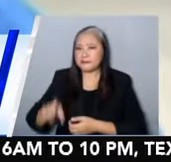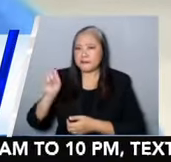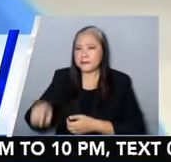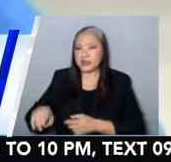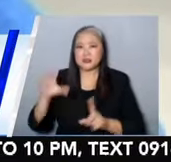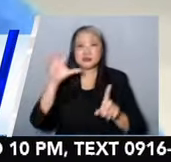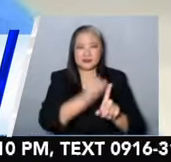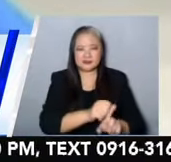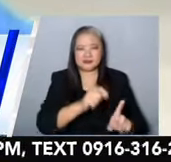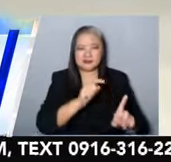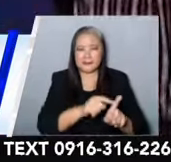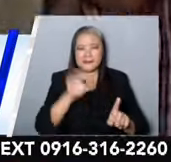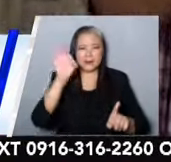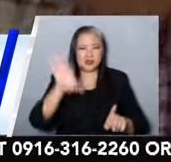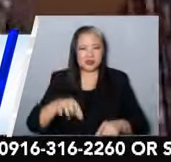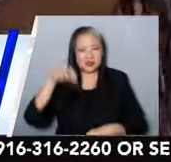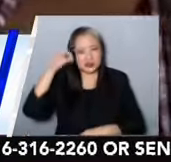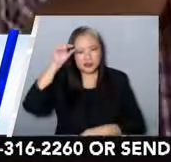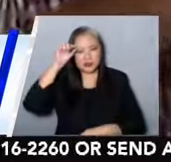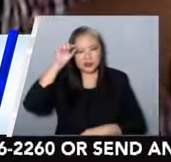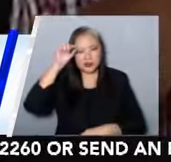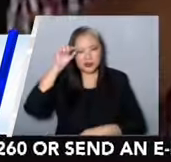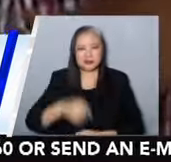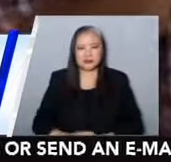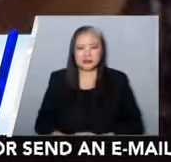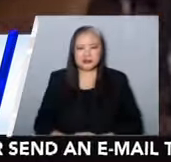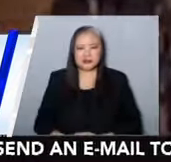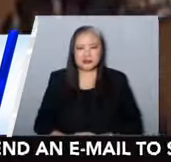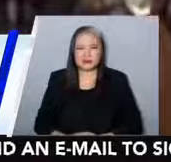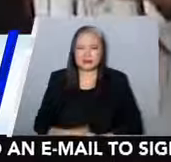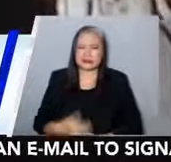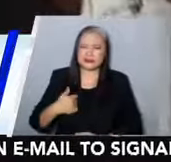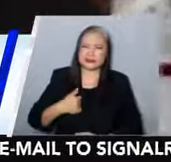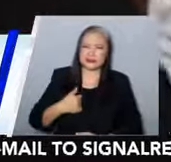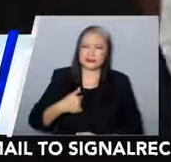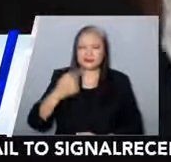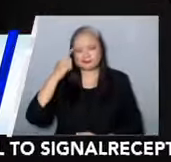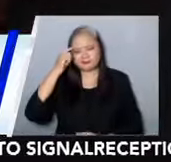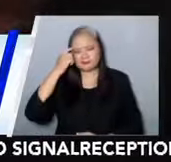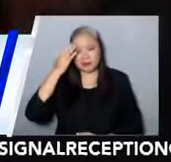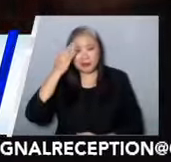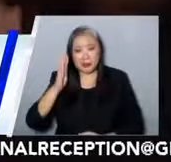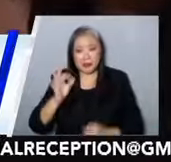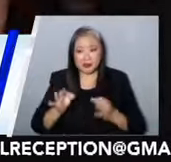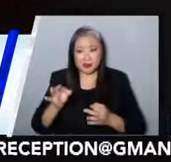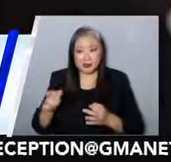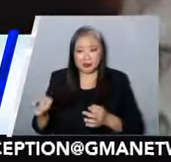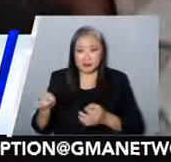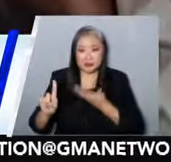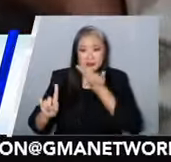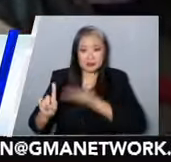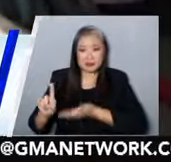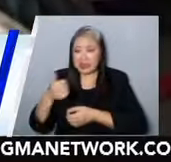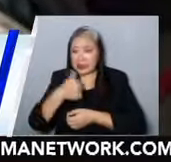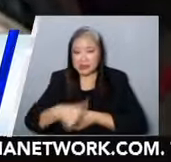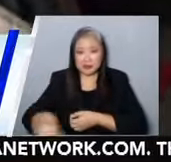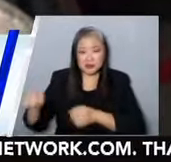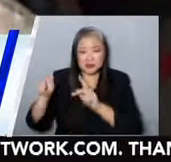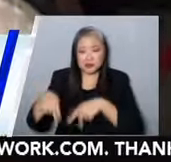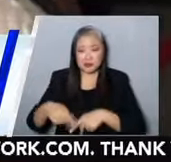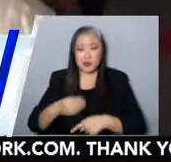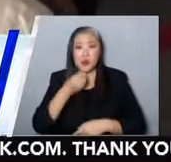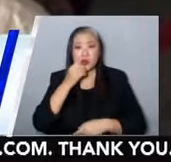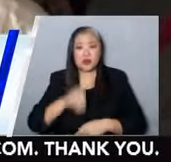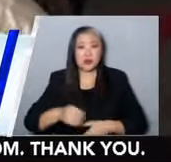So hindi ko alam kung yung yung order ng korte niya to the officers of the law